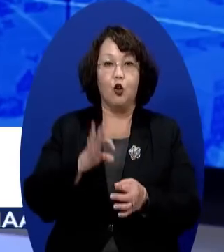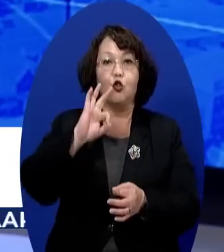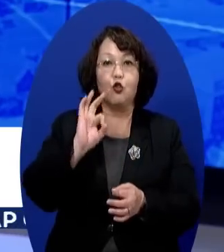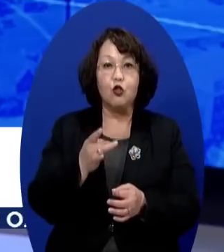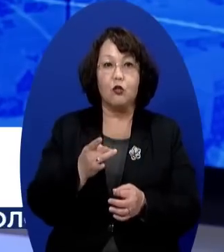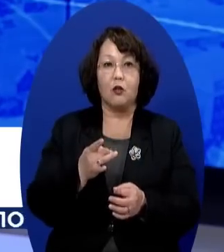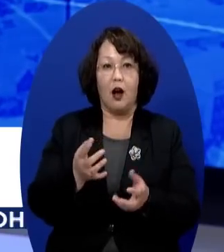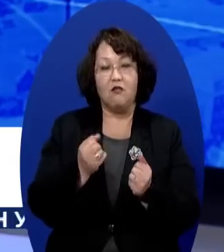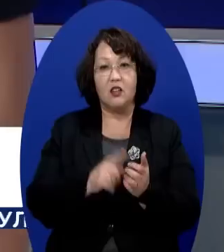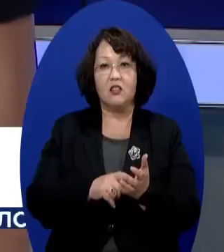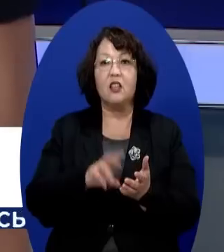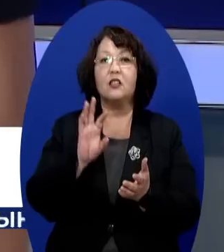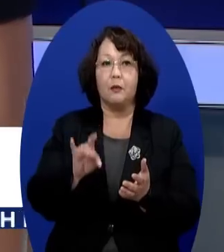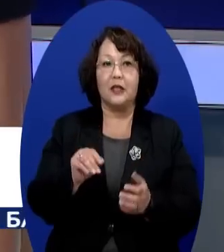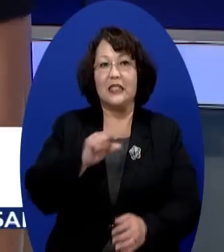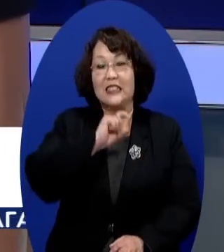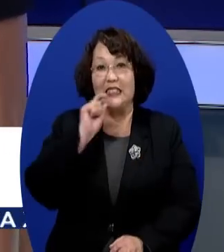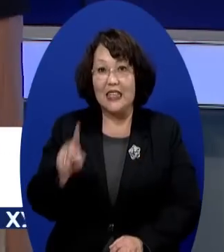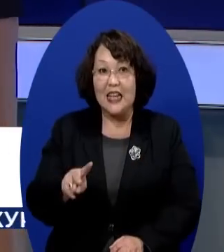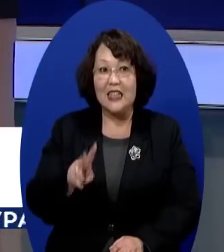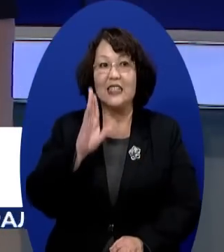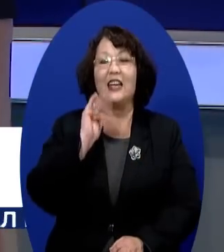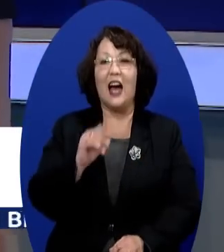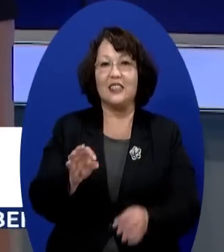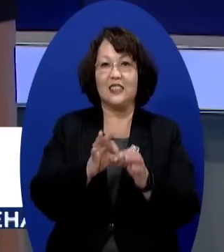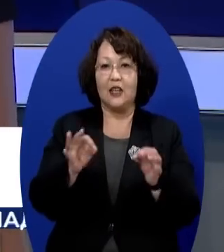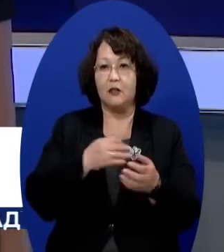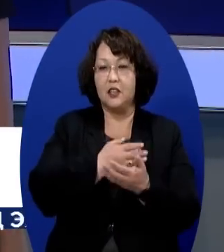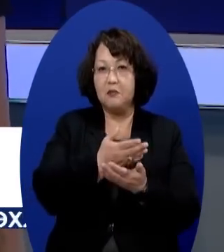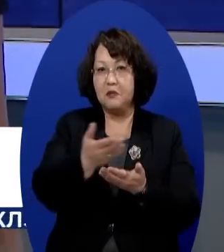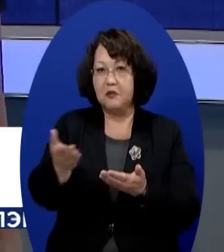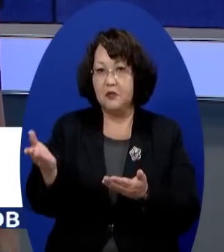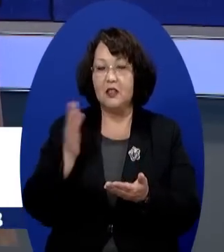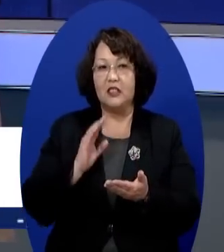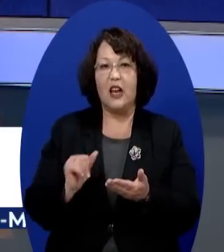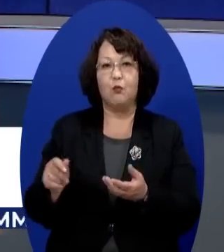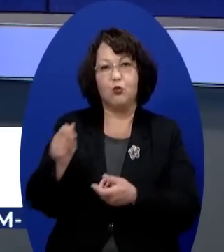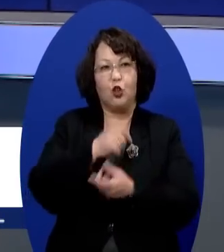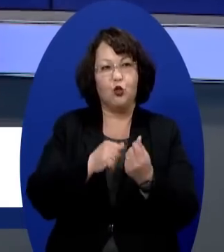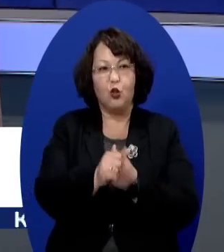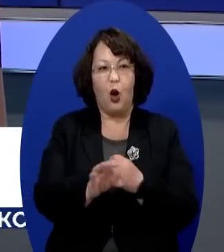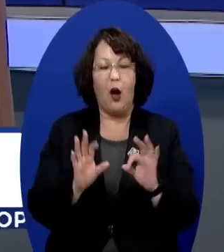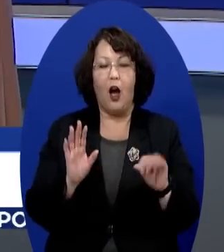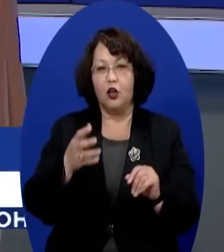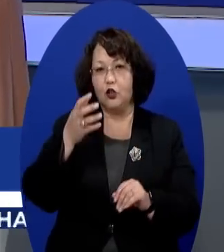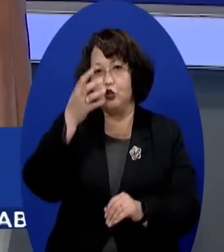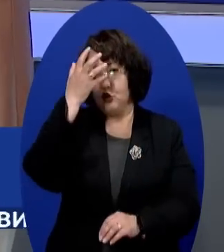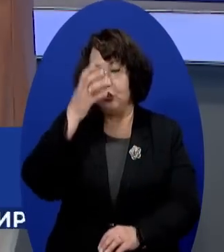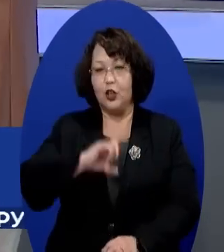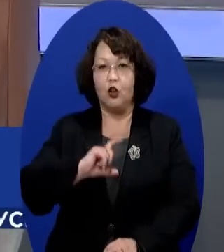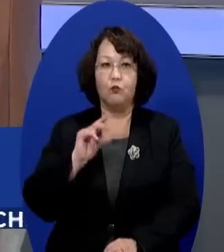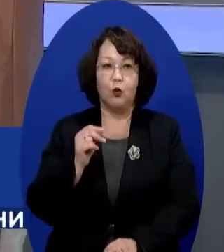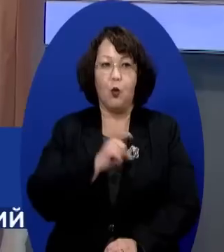байгаа юм. Зээлийн задрагааг илүү ойлгомжтой хөргөх үүднээс дэлгэцэнд харцгаая. За хөгжлийн банкны хувьд бол төрийн өмчт болон хувийн